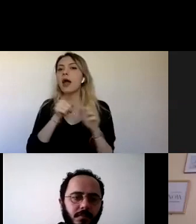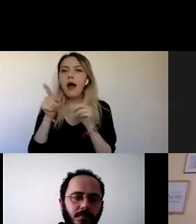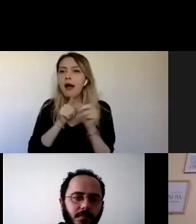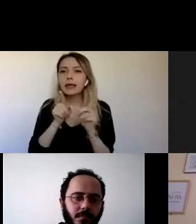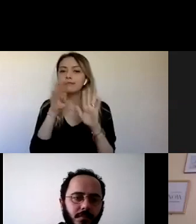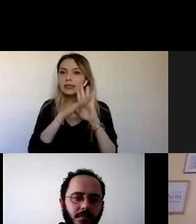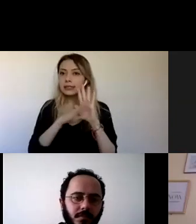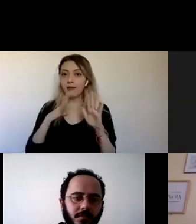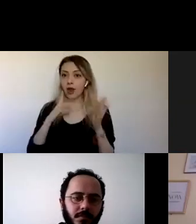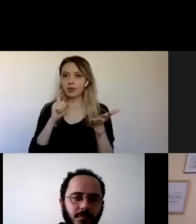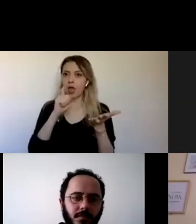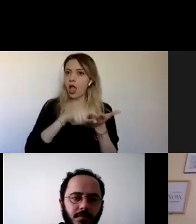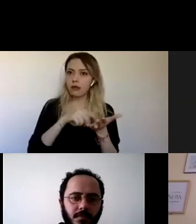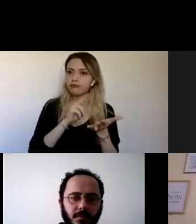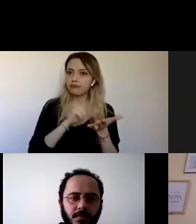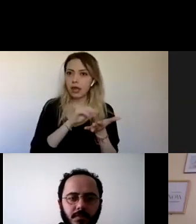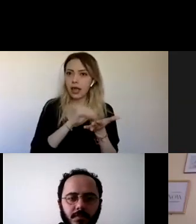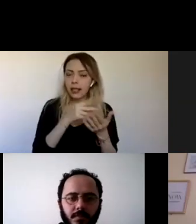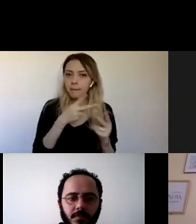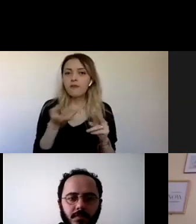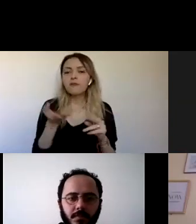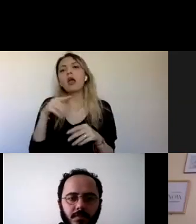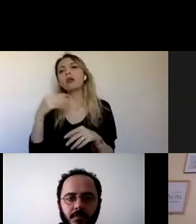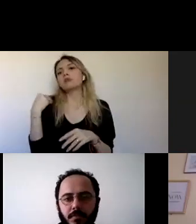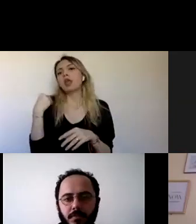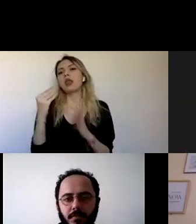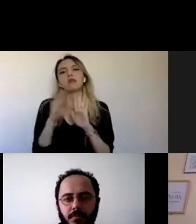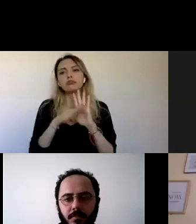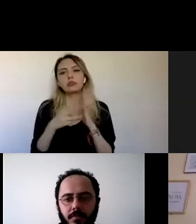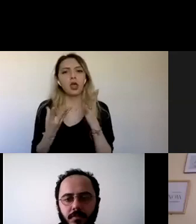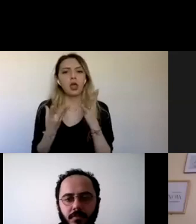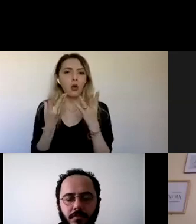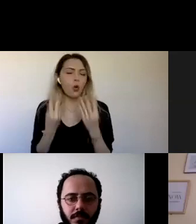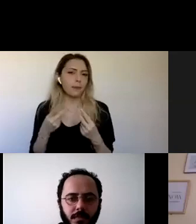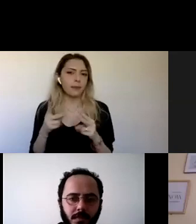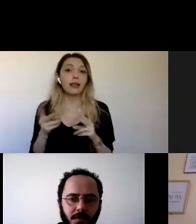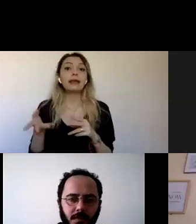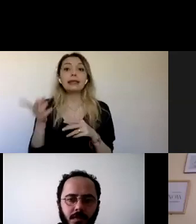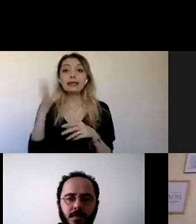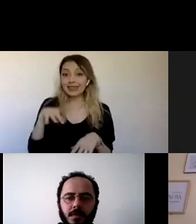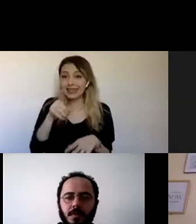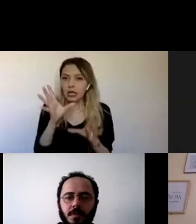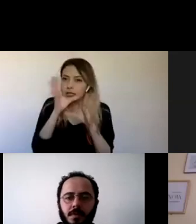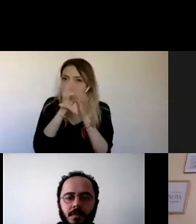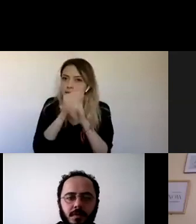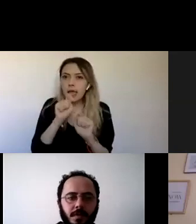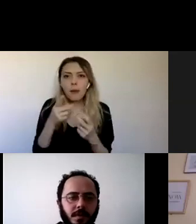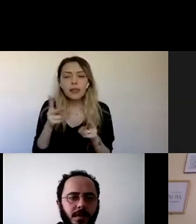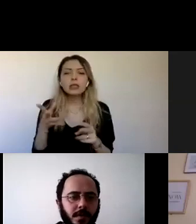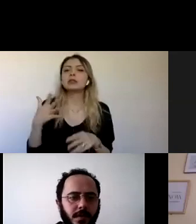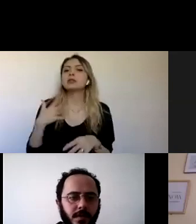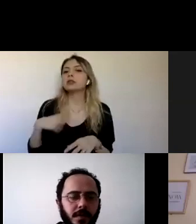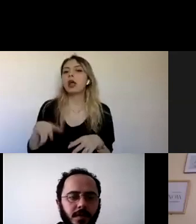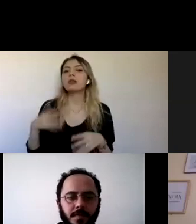liste oluşturup, create new list deyip bunu isterseniz dışarıya açık, isterseniz dışarıya kapalı da yapabilirsiniz. Yani bu listeyi